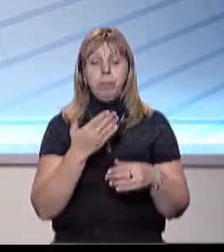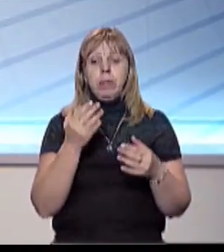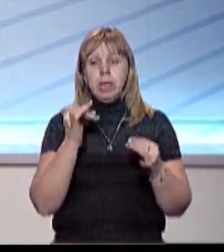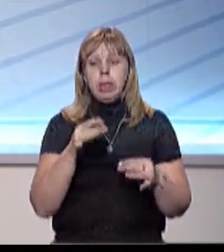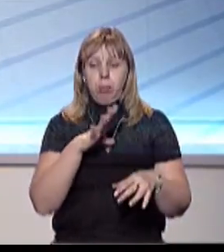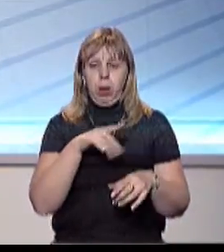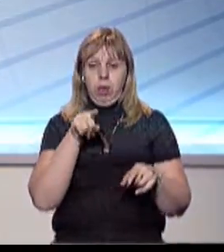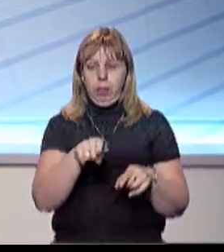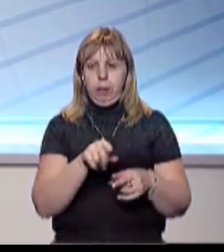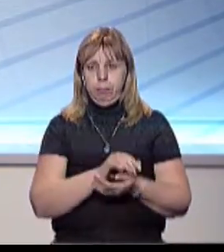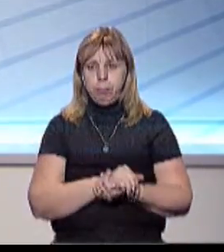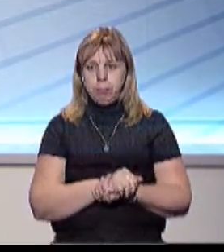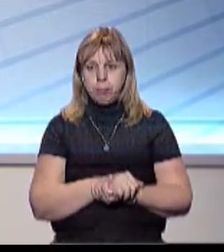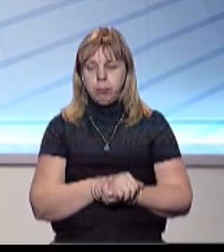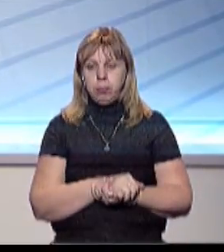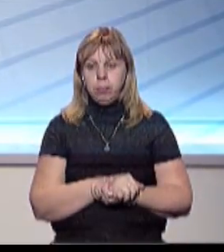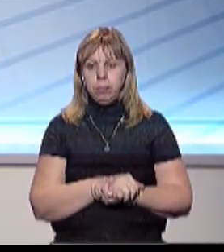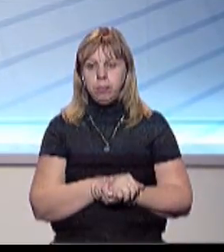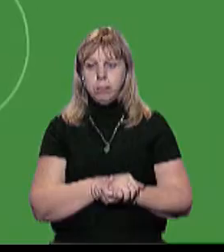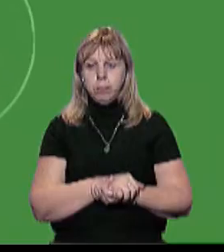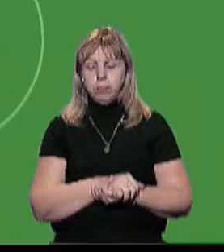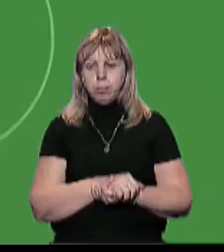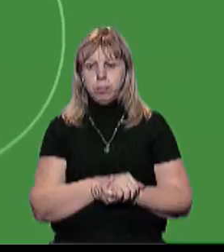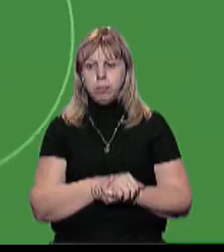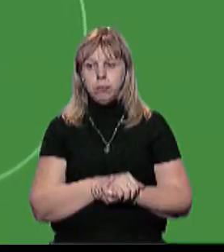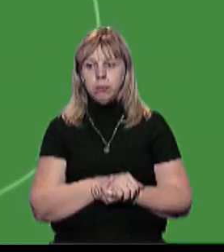на цій кампанії. Давайте послухаємо її.